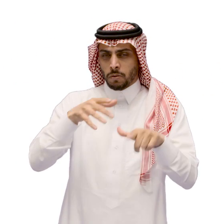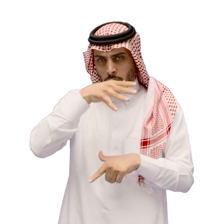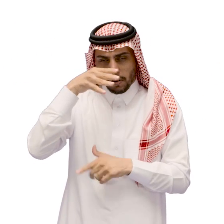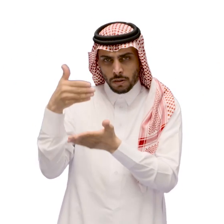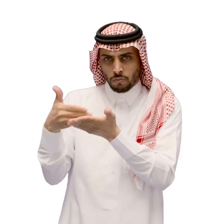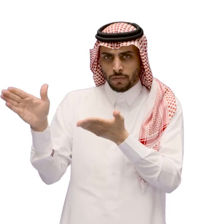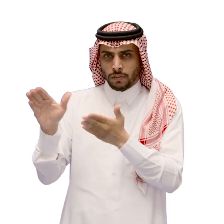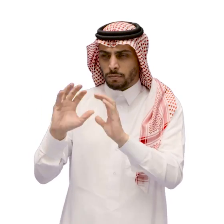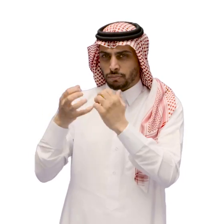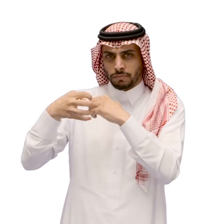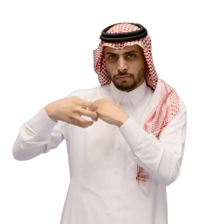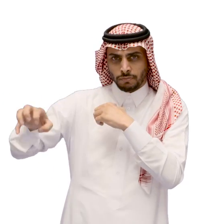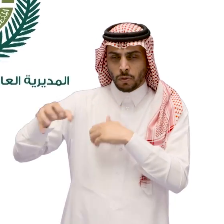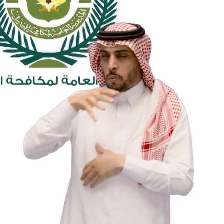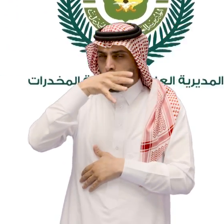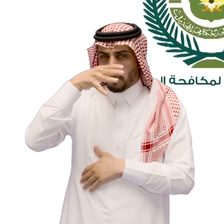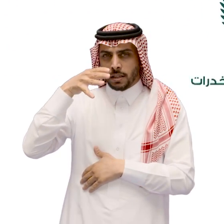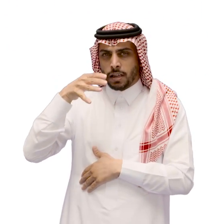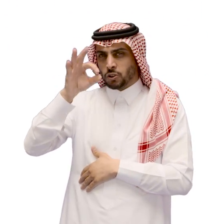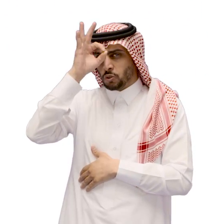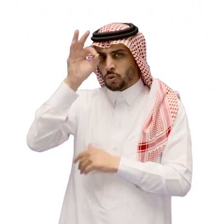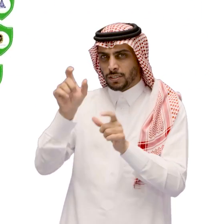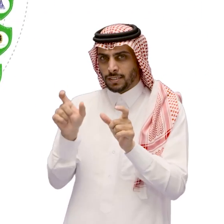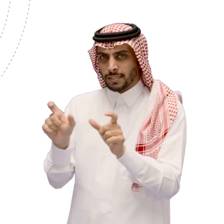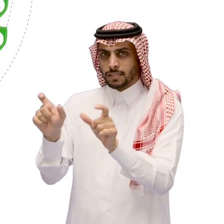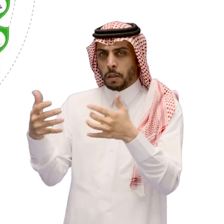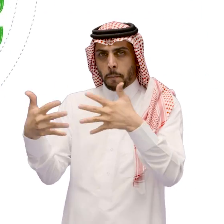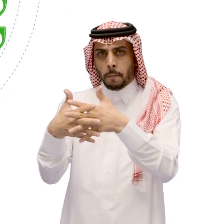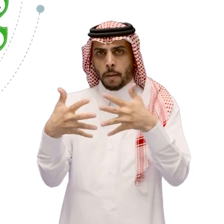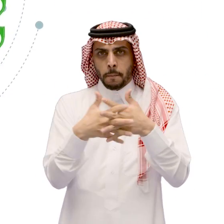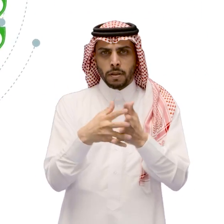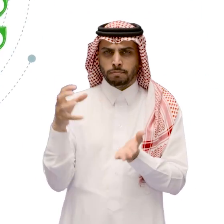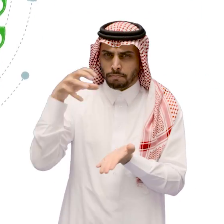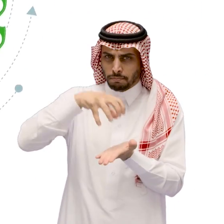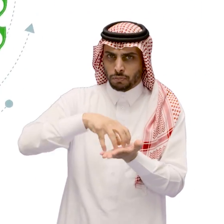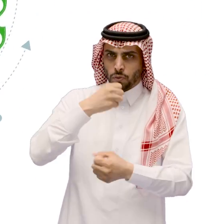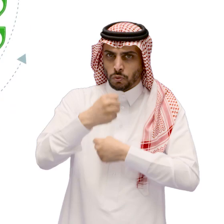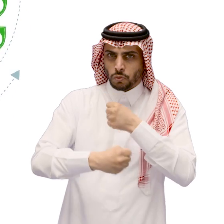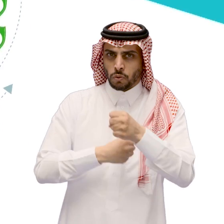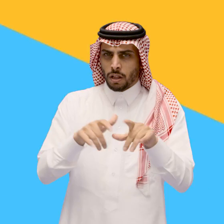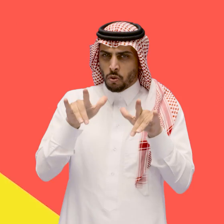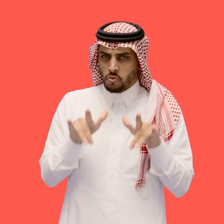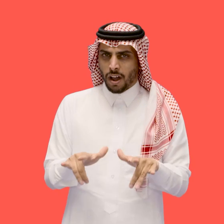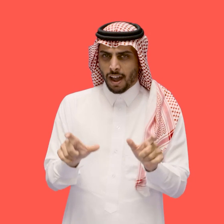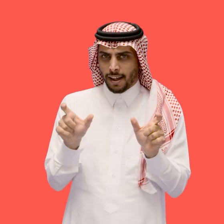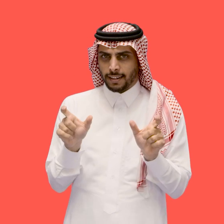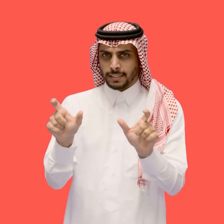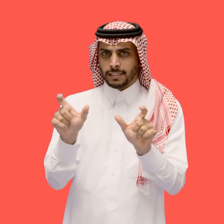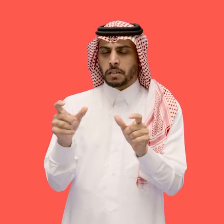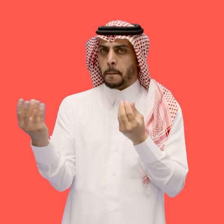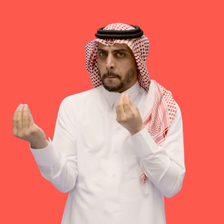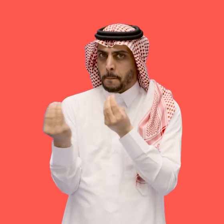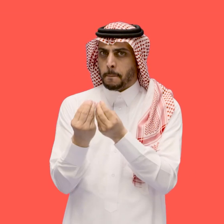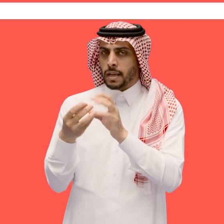والمديرية العامة لمكافحة المخدرات والجهات الشريكة منهجاً للعمل الوقائي قائماً على